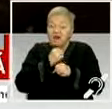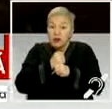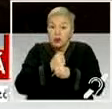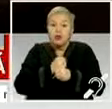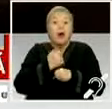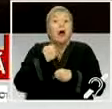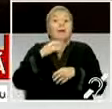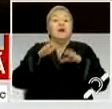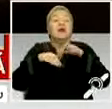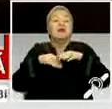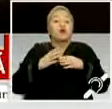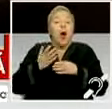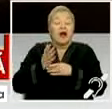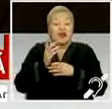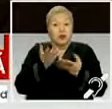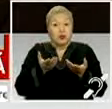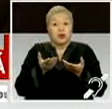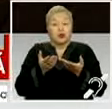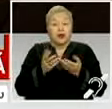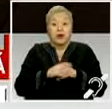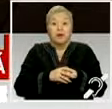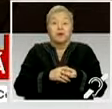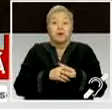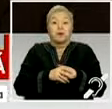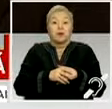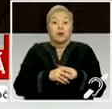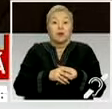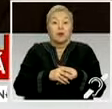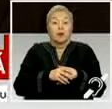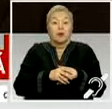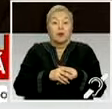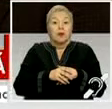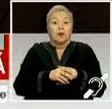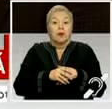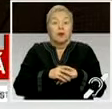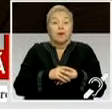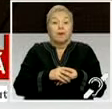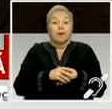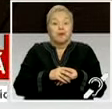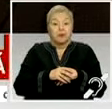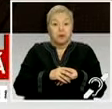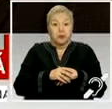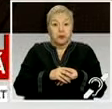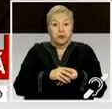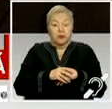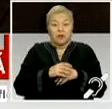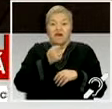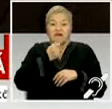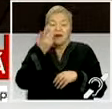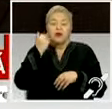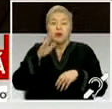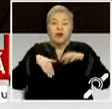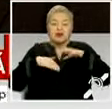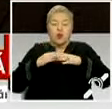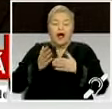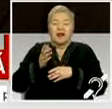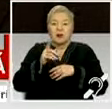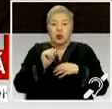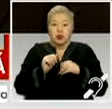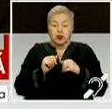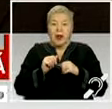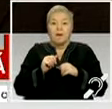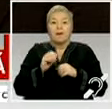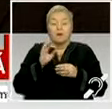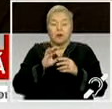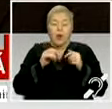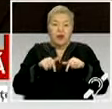până acum de anchetatori, faptele ministrului Adrian Chesnoiu, fostul ministru al Agriculturii din acest